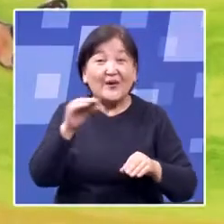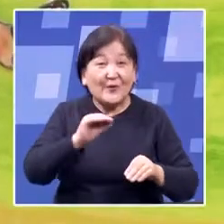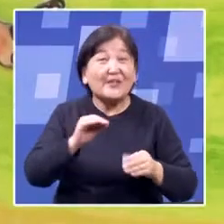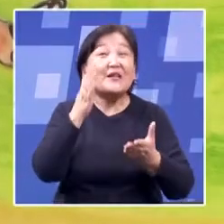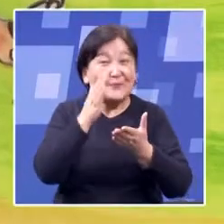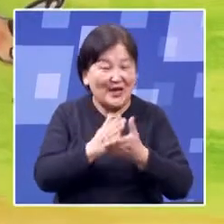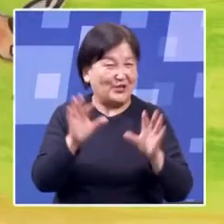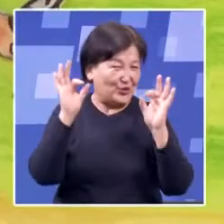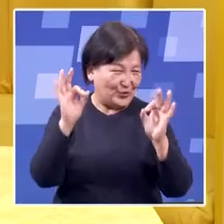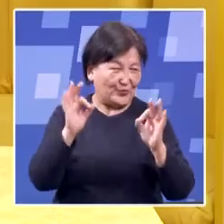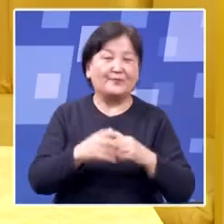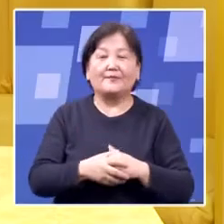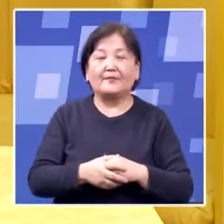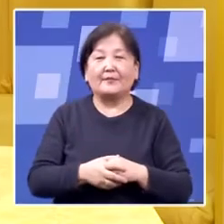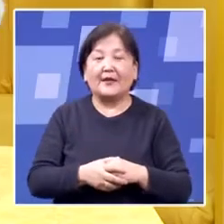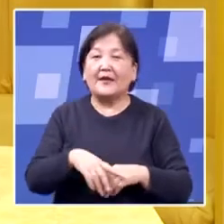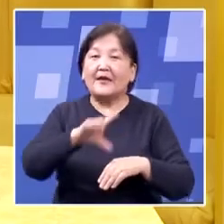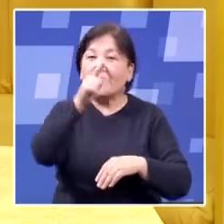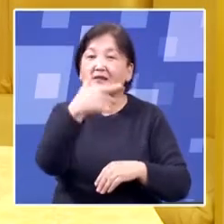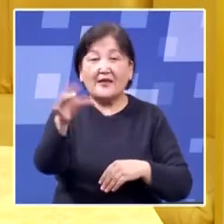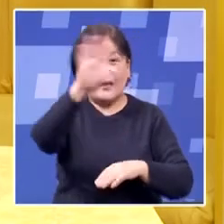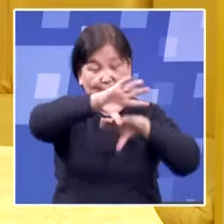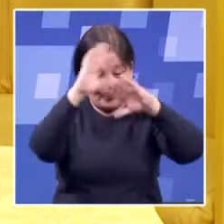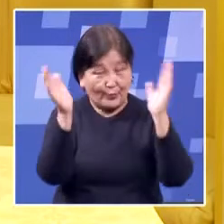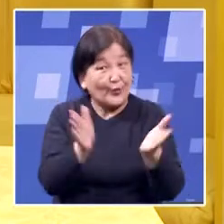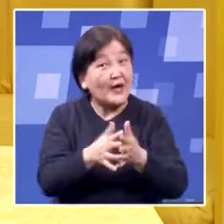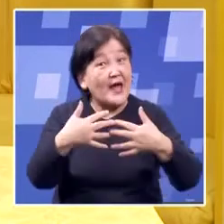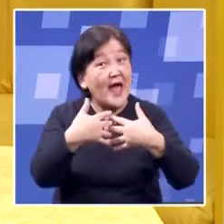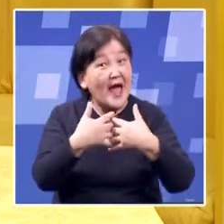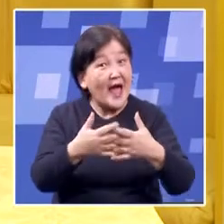хулгана зогсож байна. Одоо бүгдээрээ эдгээр амтдыг